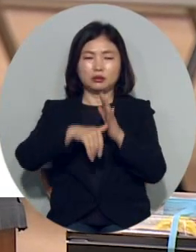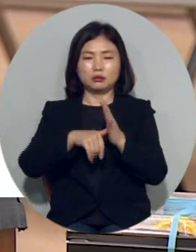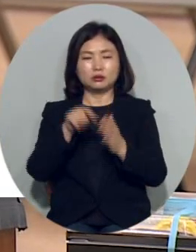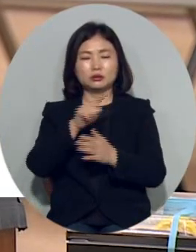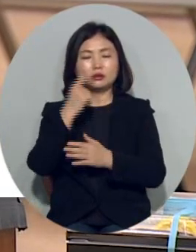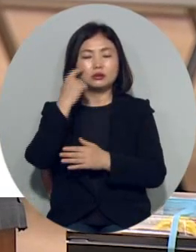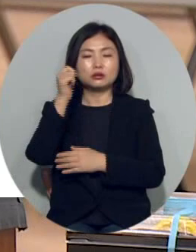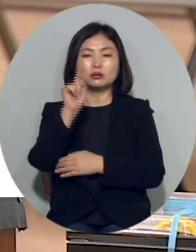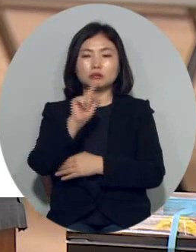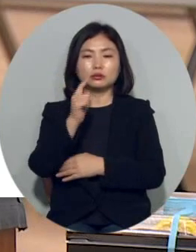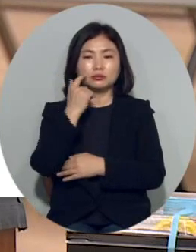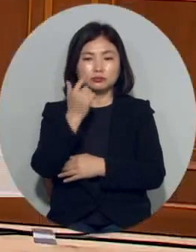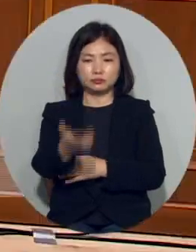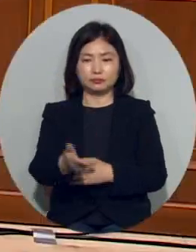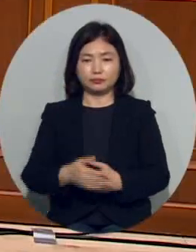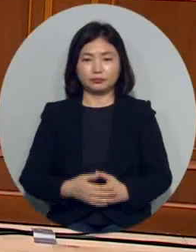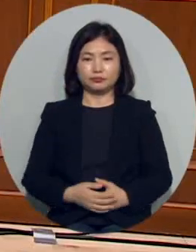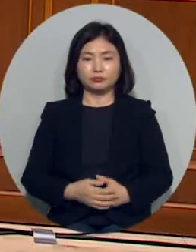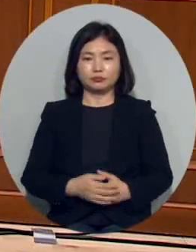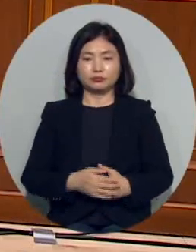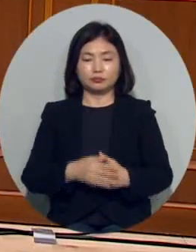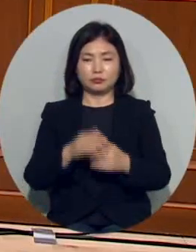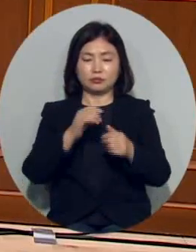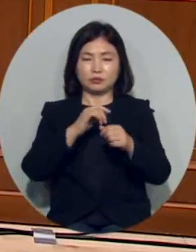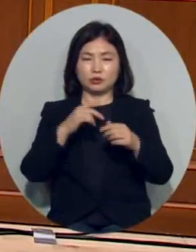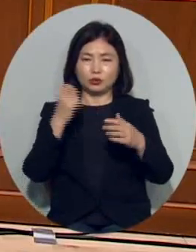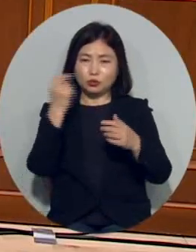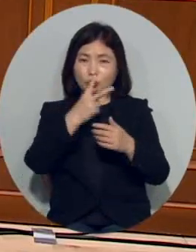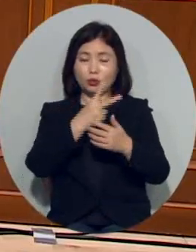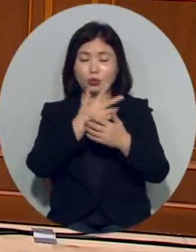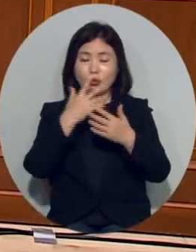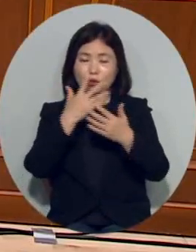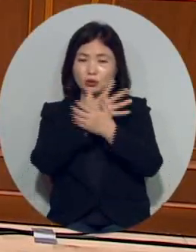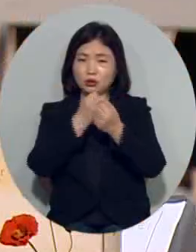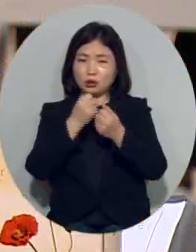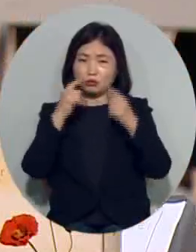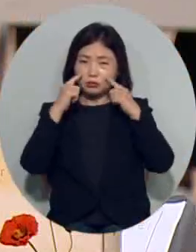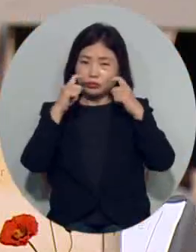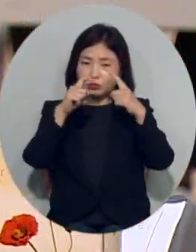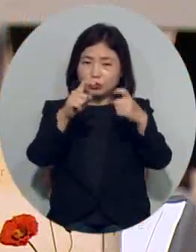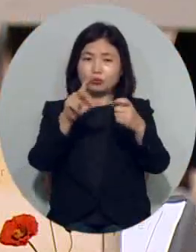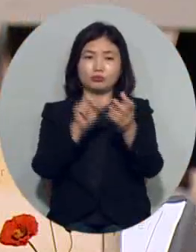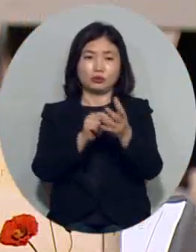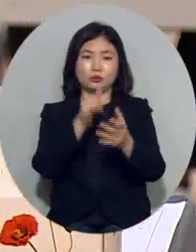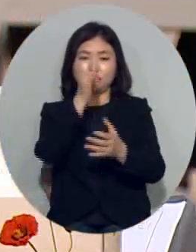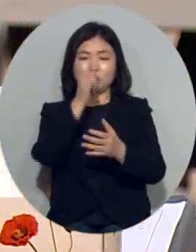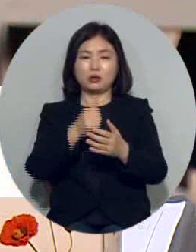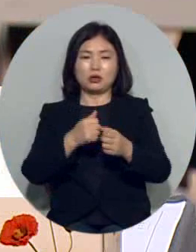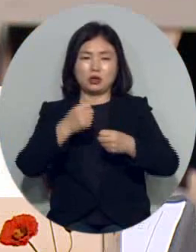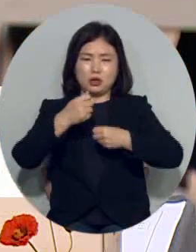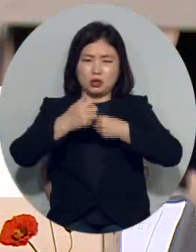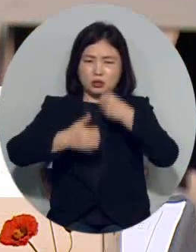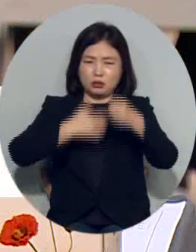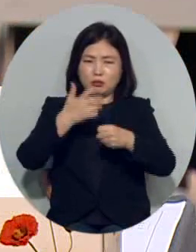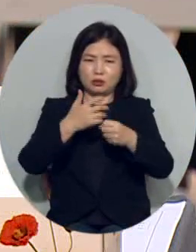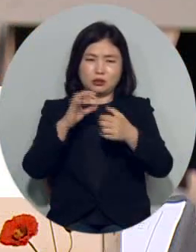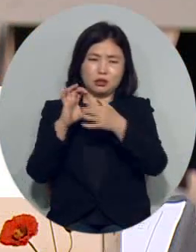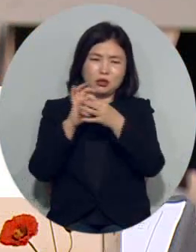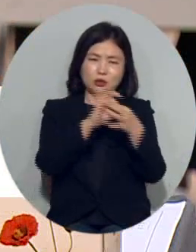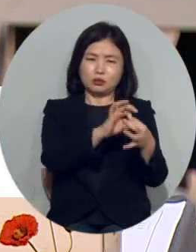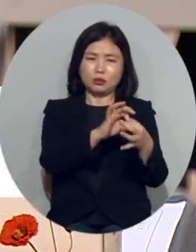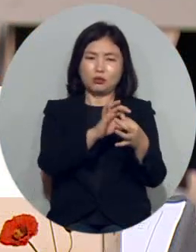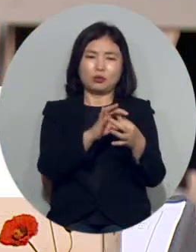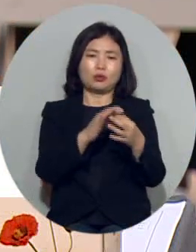어떤 시각으로 보겠습니까? 수상한 수의 계약 의혹도 제기됐습니다. 해마다 매달 꾸준하게